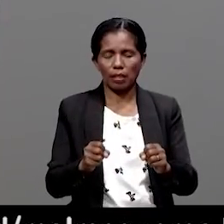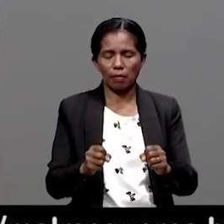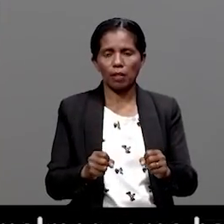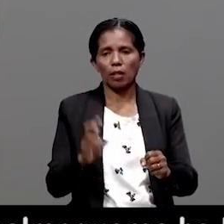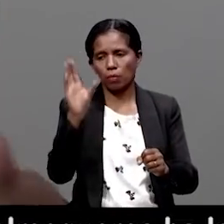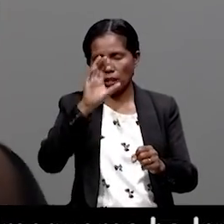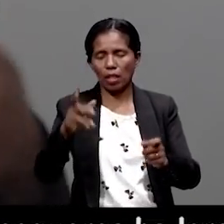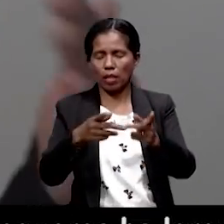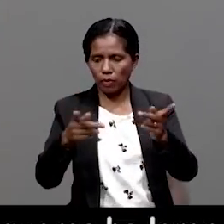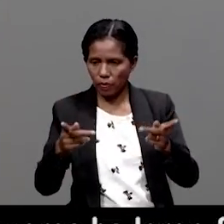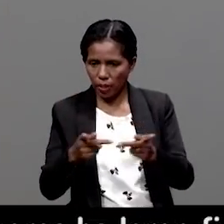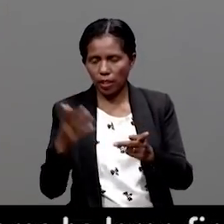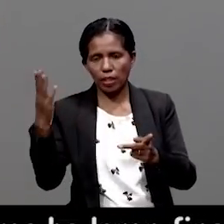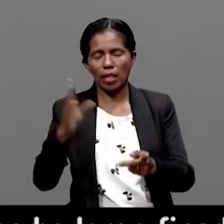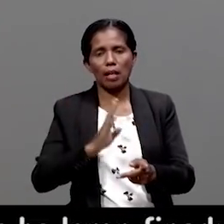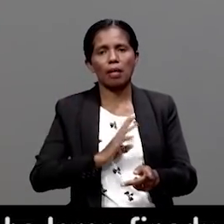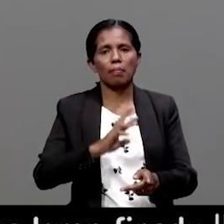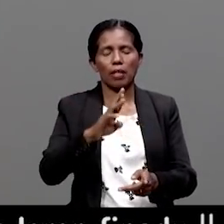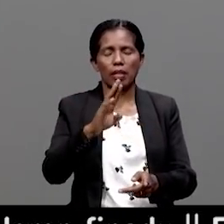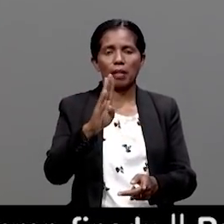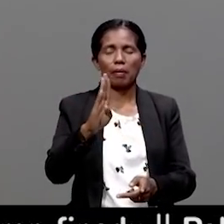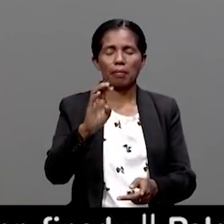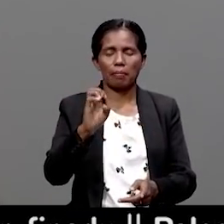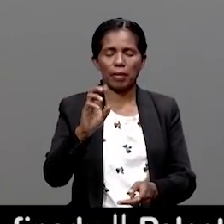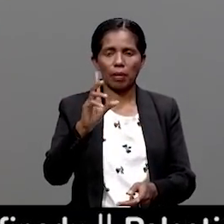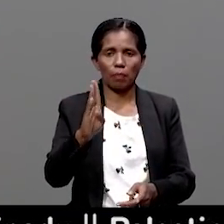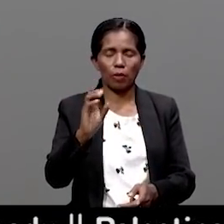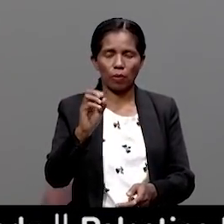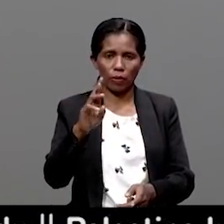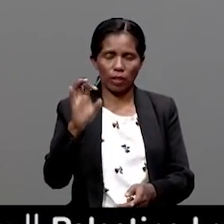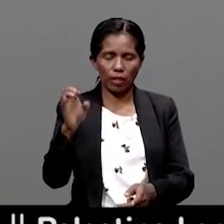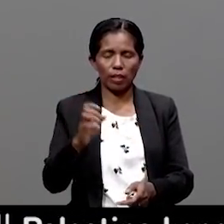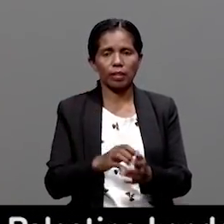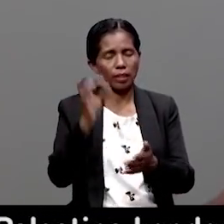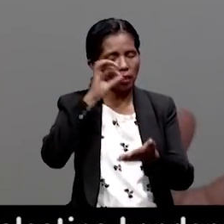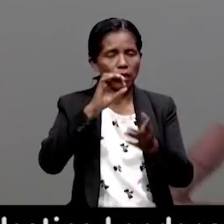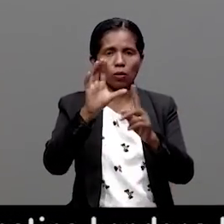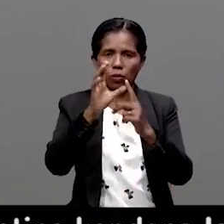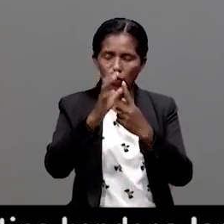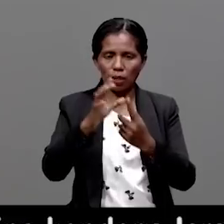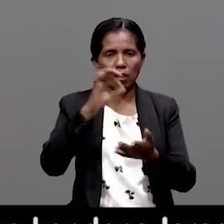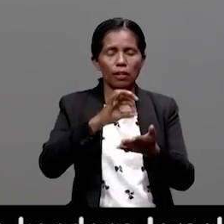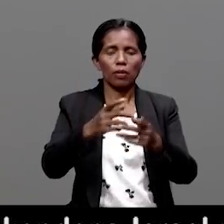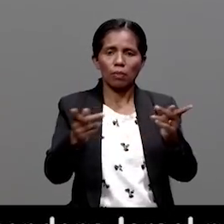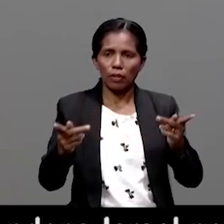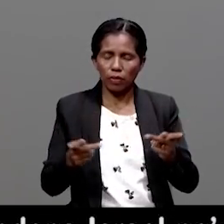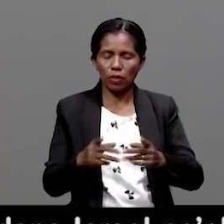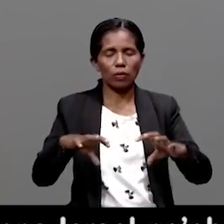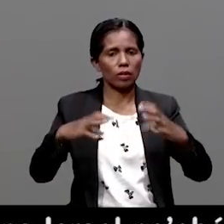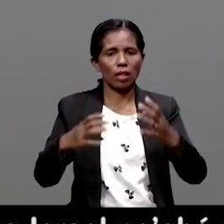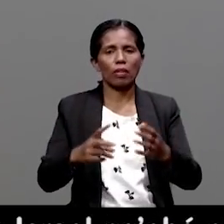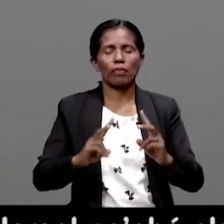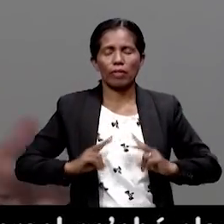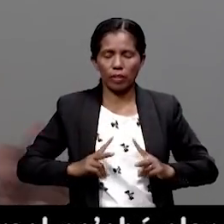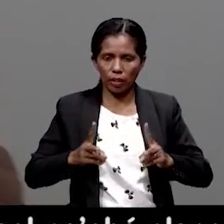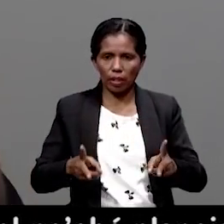jambe boran ni. Depois mami hari tu aku insan beli kerja aku insan. Sekretaris Terlalu Arti Kultura, Terus di Purbradi, Sira Konselu Veteranus,